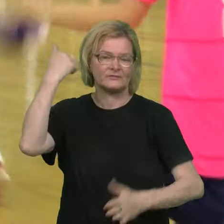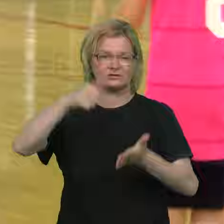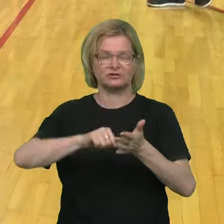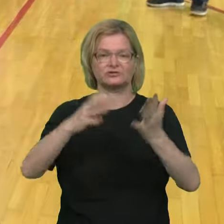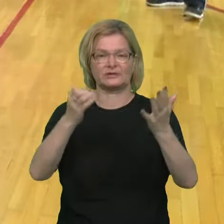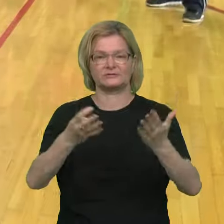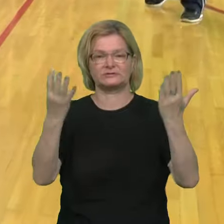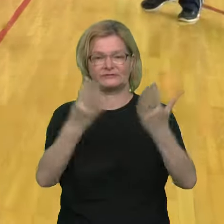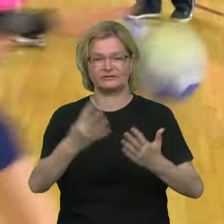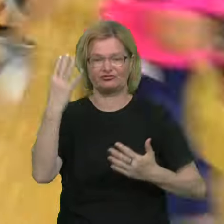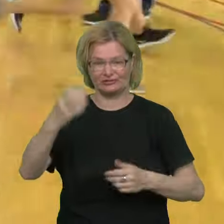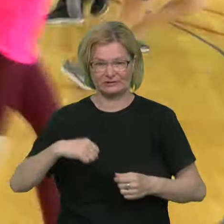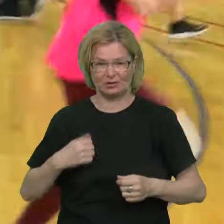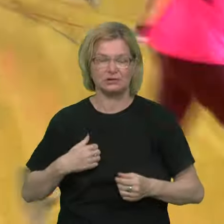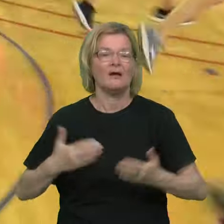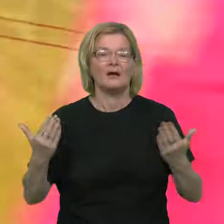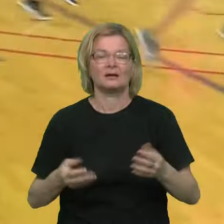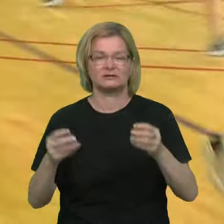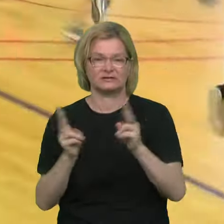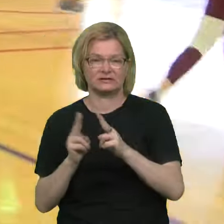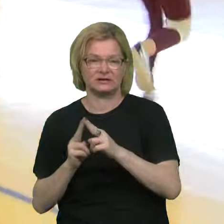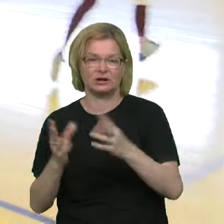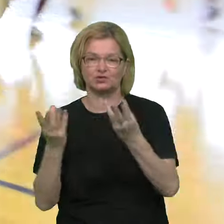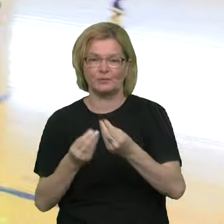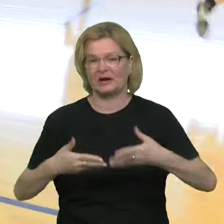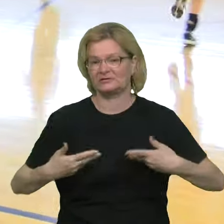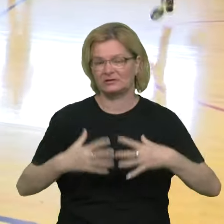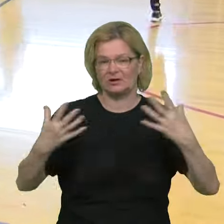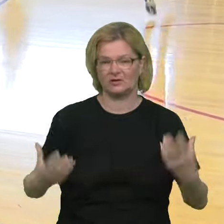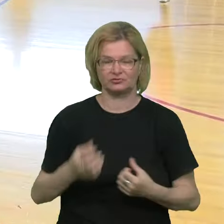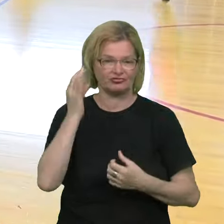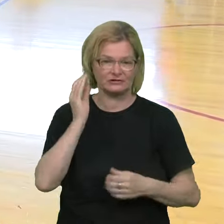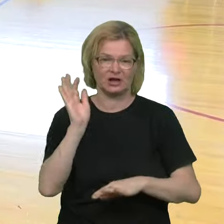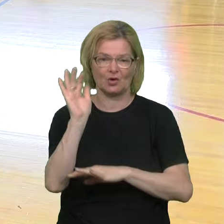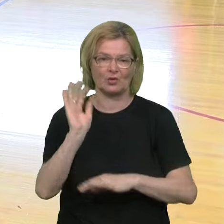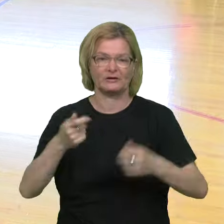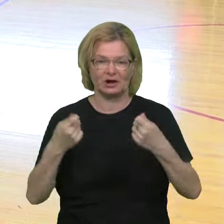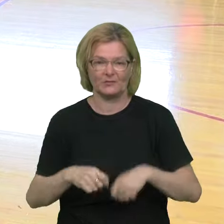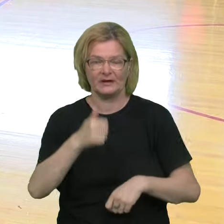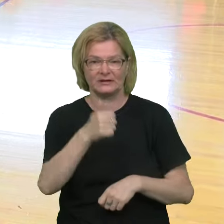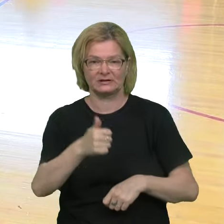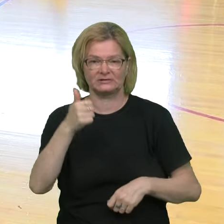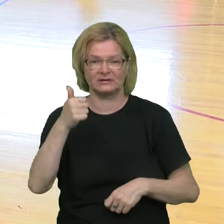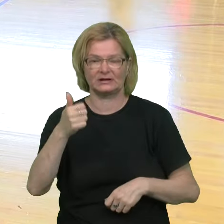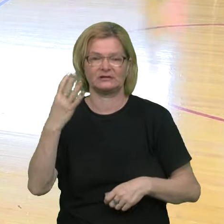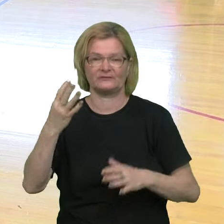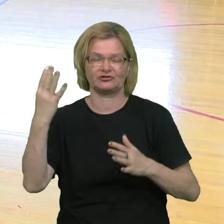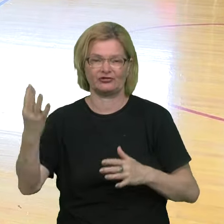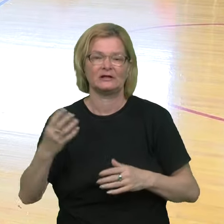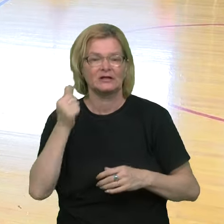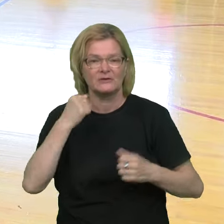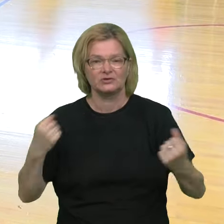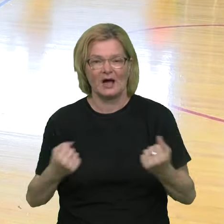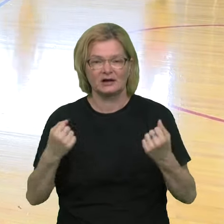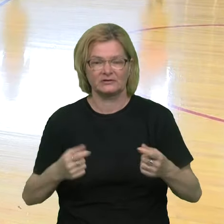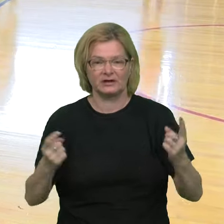klub je nastao davne 1994. godine, kada se sastala skupina entuzijasta i osnovala ženski rukometni klub